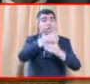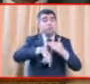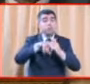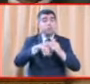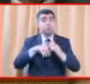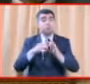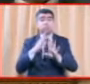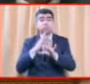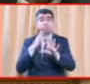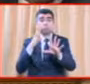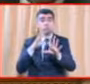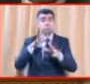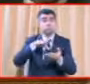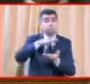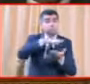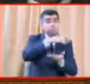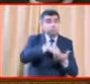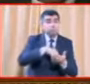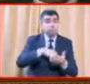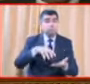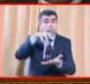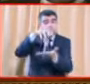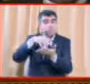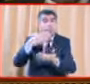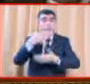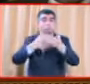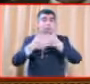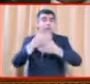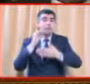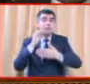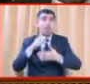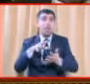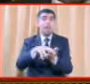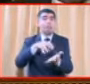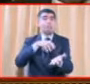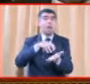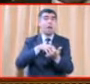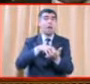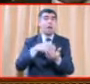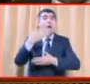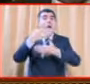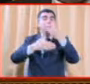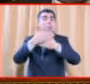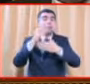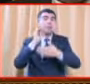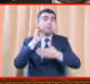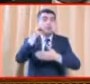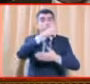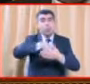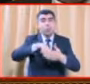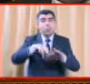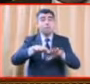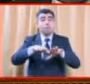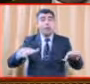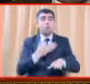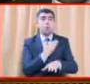سكنية مقامة فوق بعض الأراضي الفلاحية المملوكة للدولة، لكن ساكنة تلك القبائل